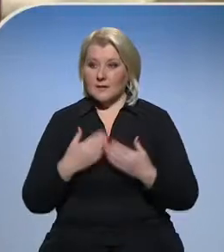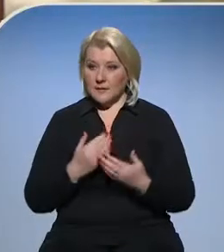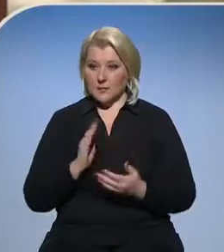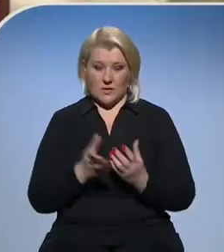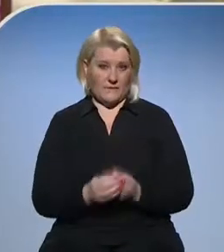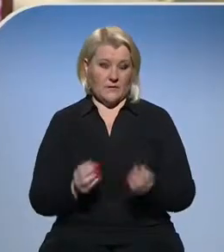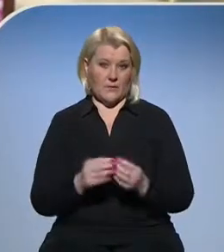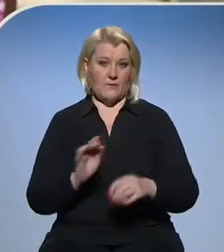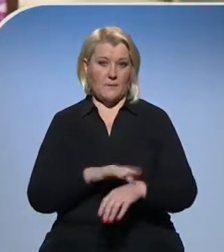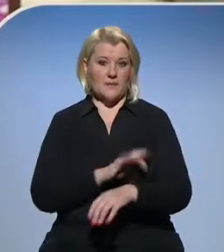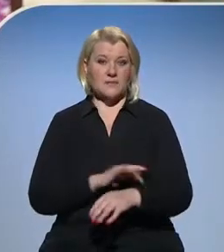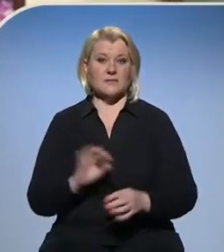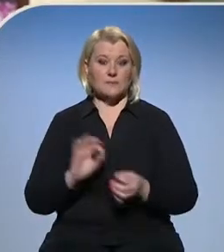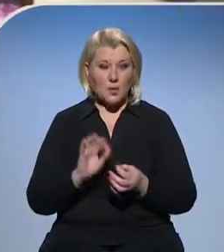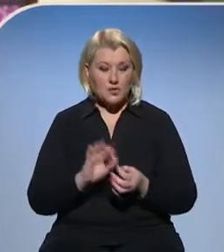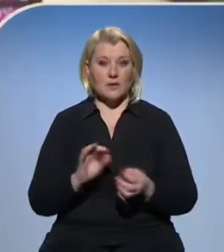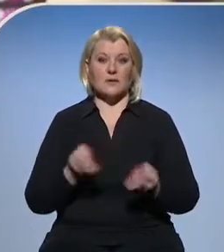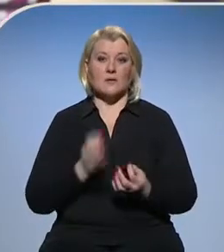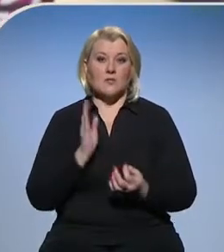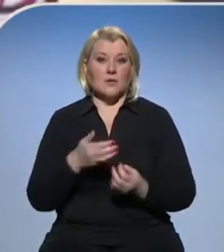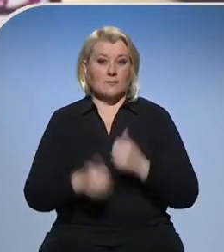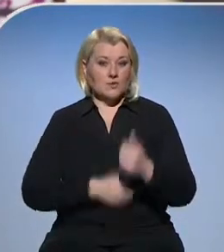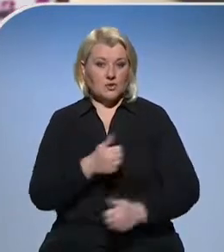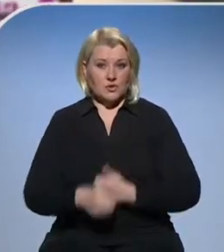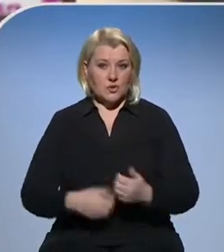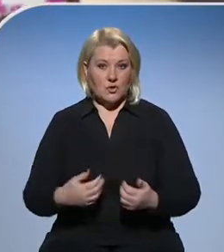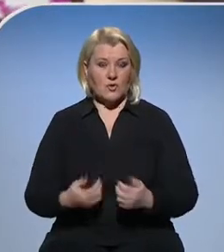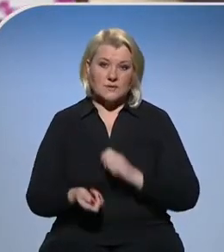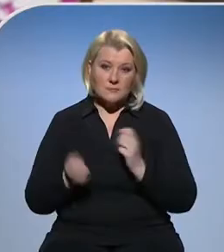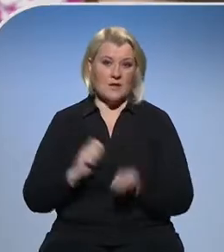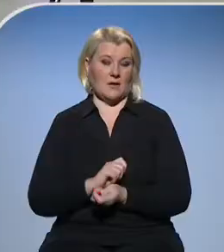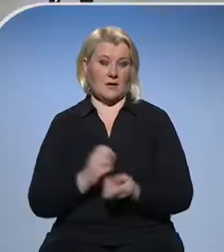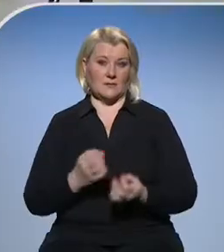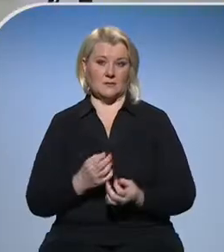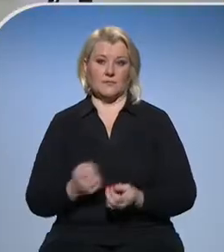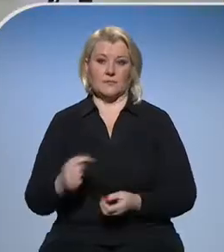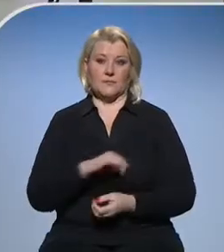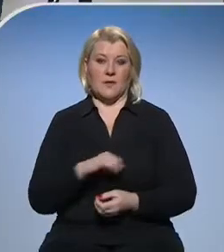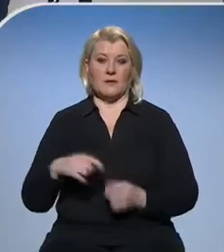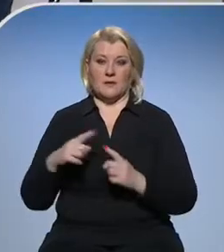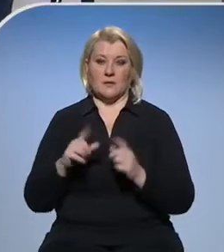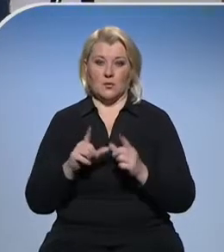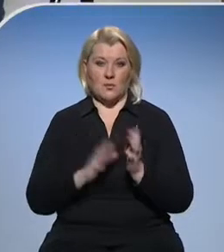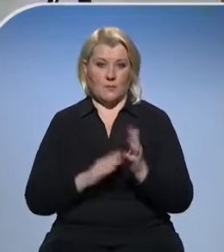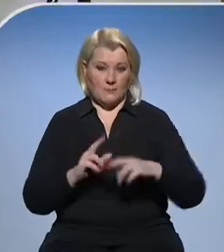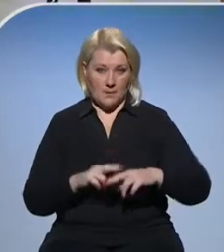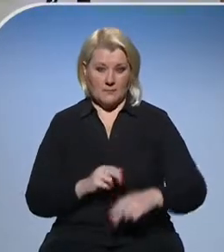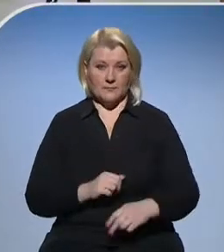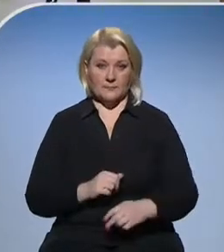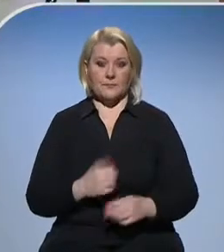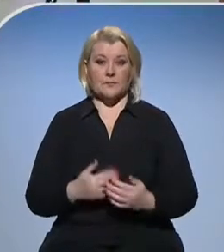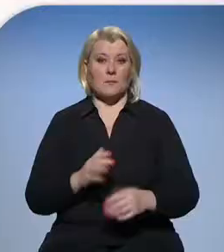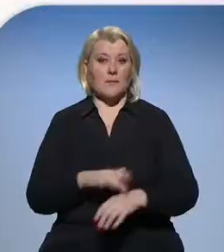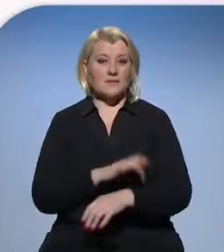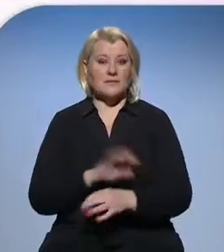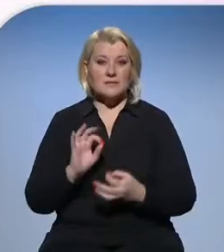Budeme mluvit o penzijním spoření a o změnách, které nás čekají od nového roku. A vítám Aleše Tůmu. Dobrý den. Dobrý den. Penzijní spoření.